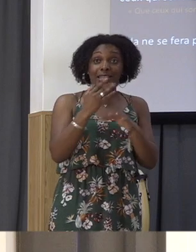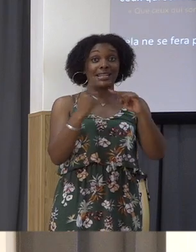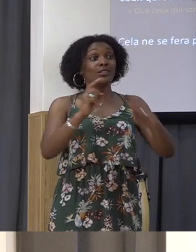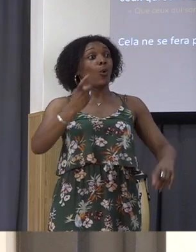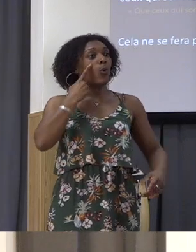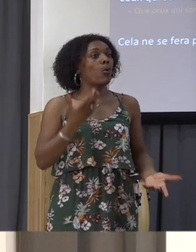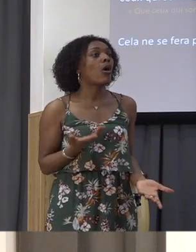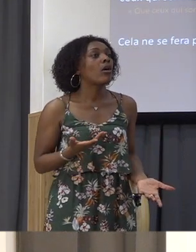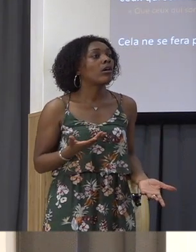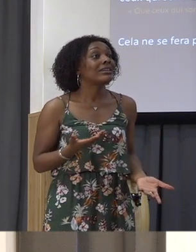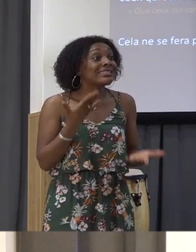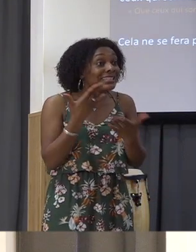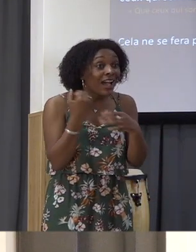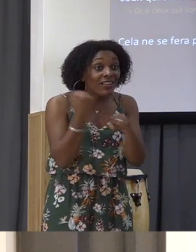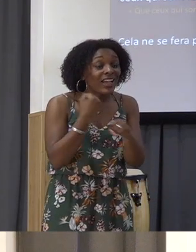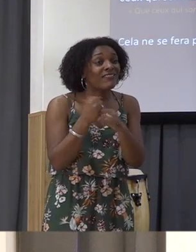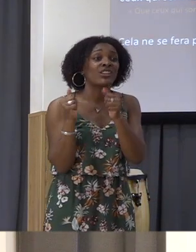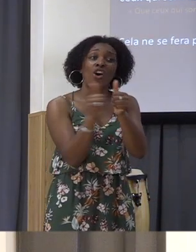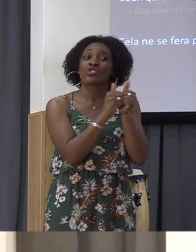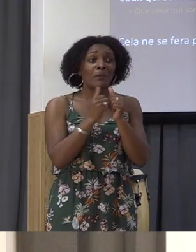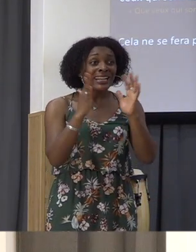C'est un travail qui a à faire.